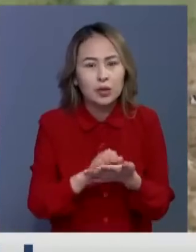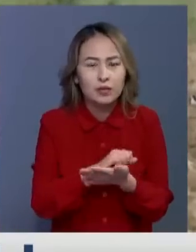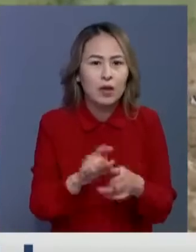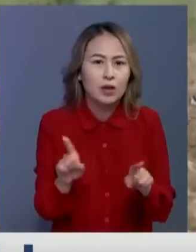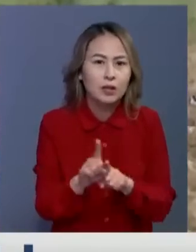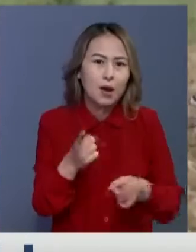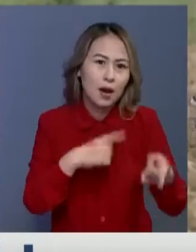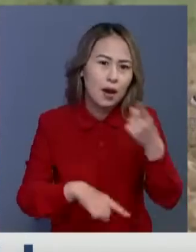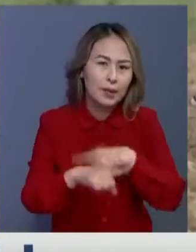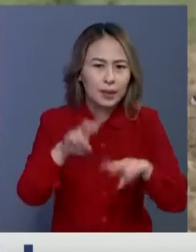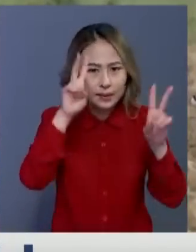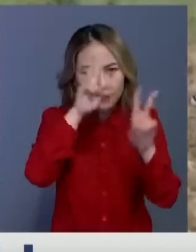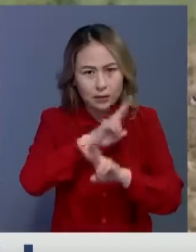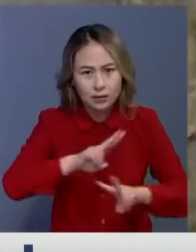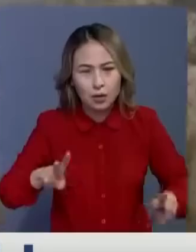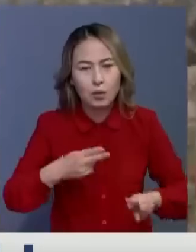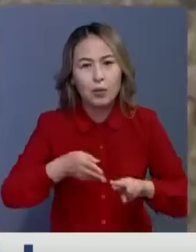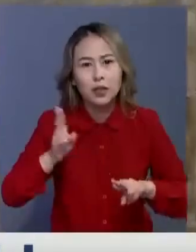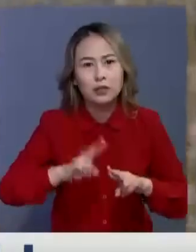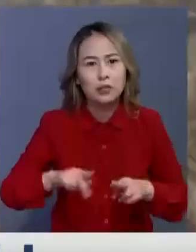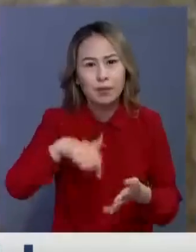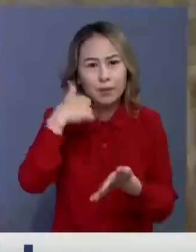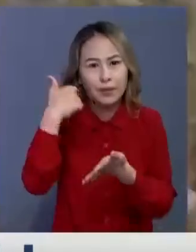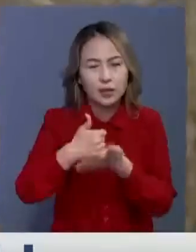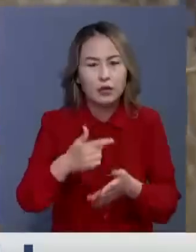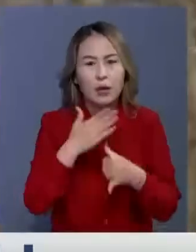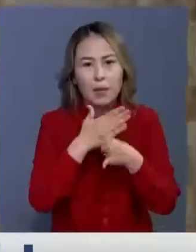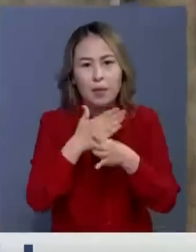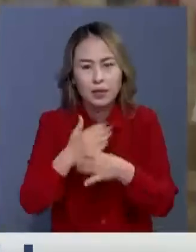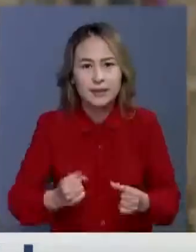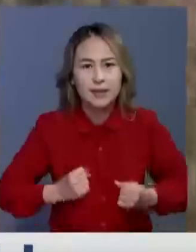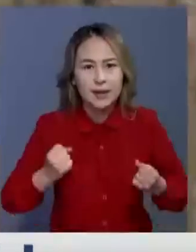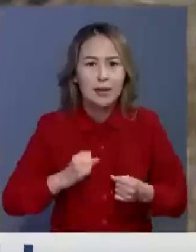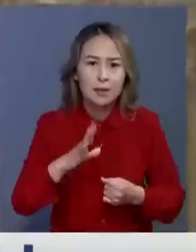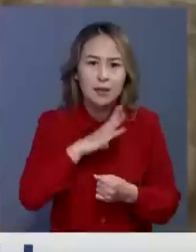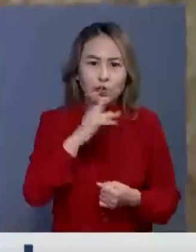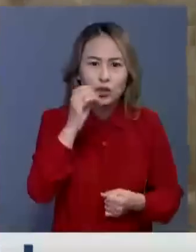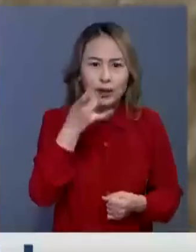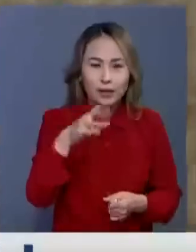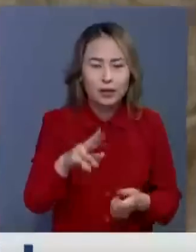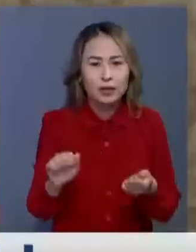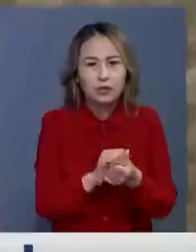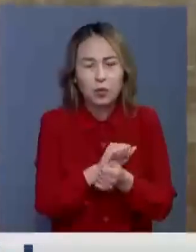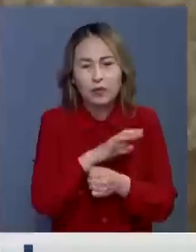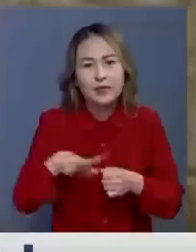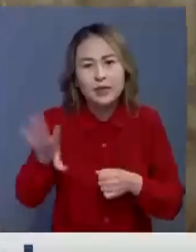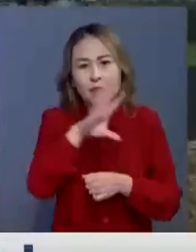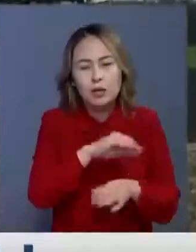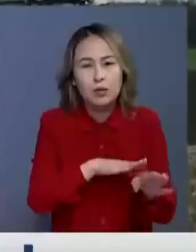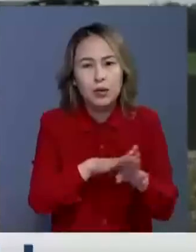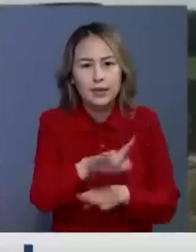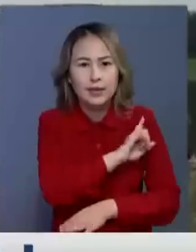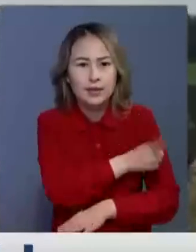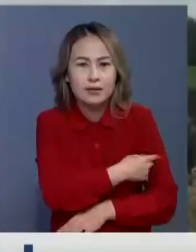өнімдерін қайта өткізерін білмей әлекке түскен. Билік қолдан келгенше көмек көрсетті. Алайда Чехияны құрғақшылық жайлап жығылған үстіне жұдырық